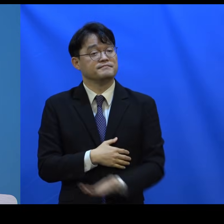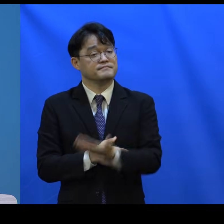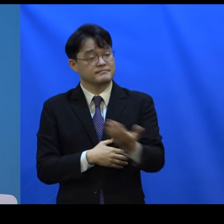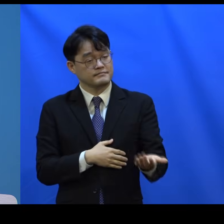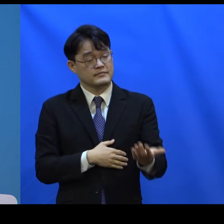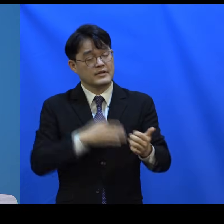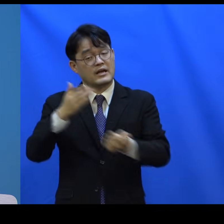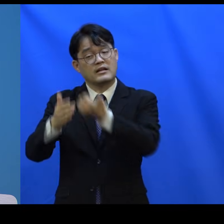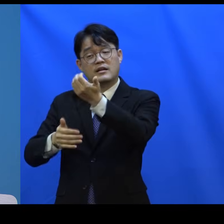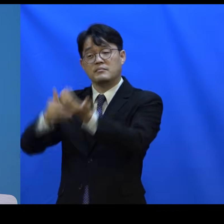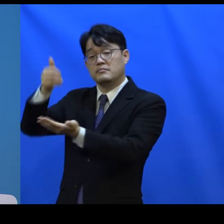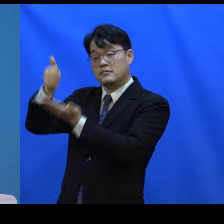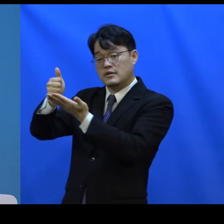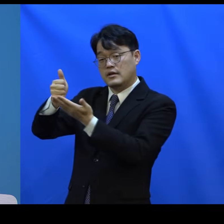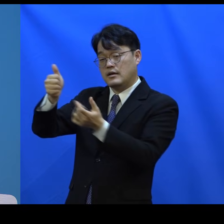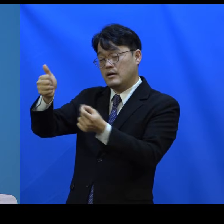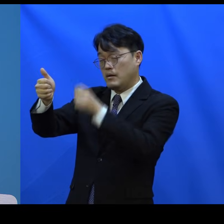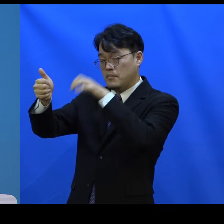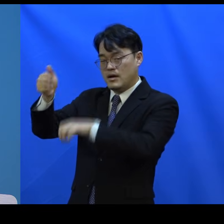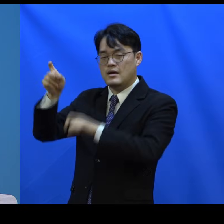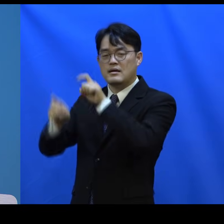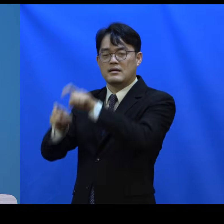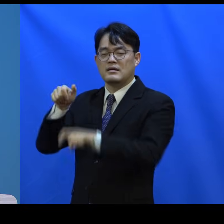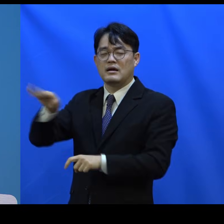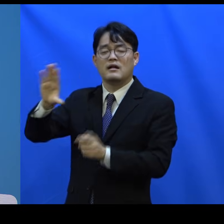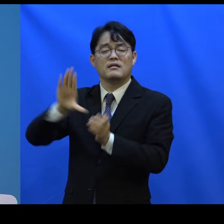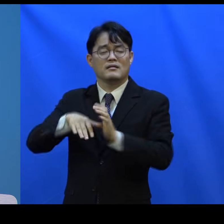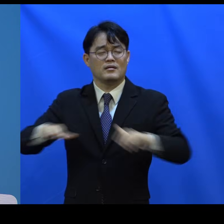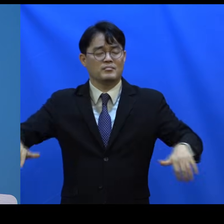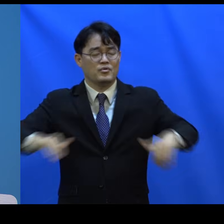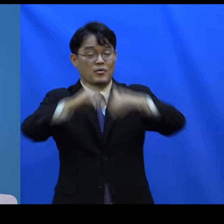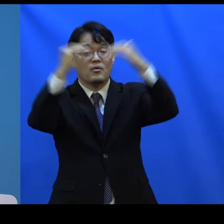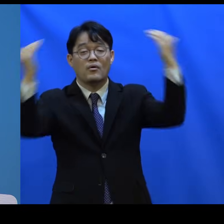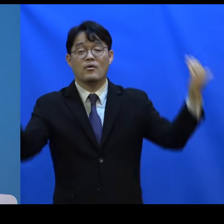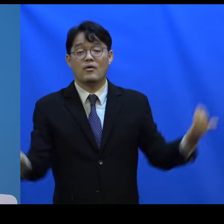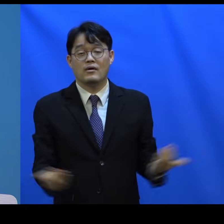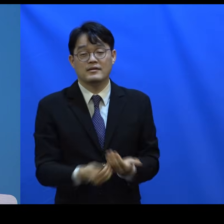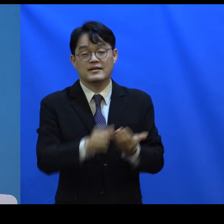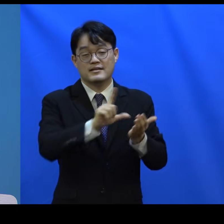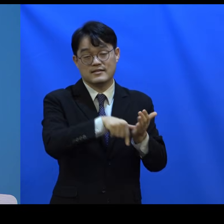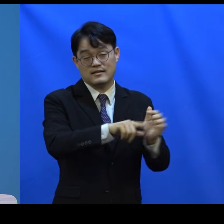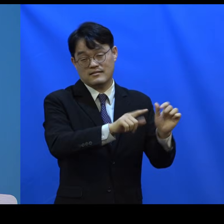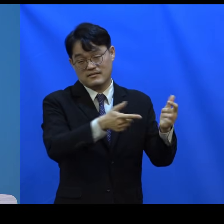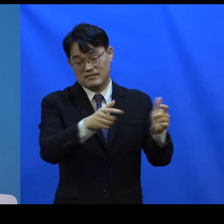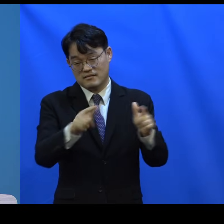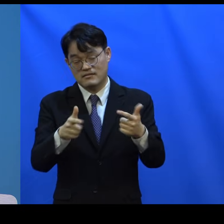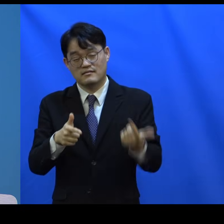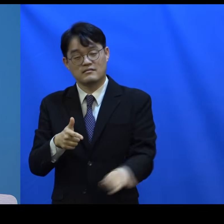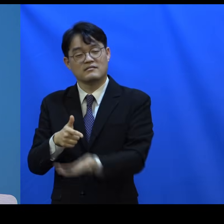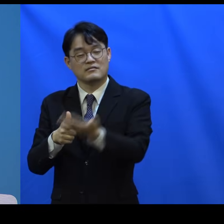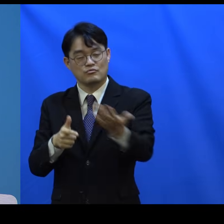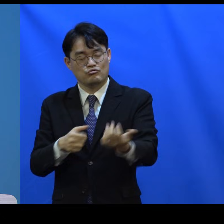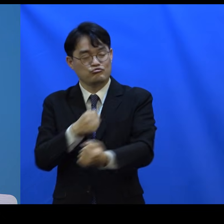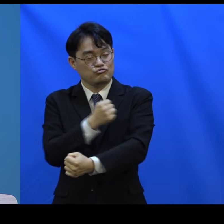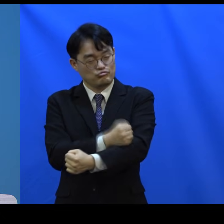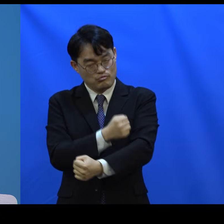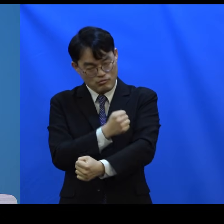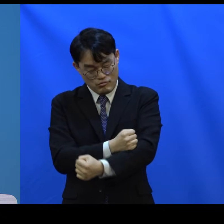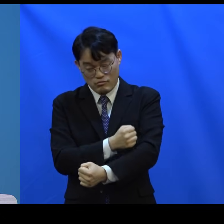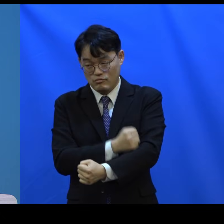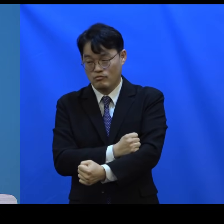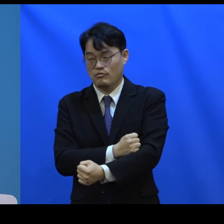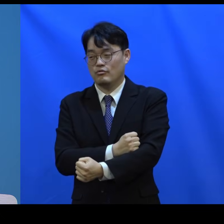하나님 앞에 나가고 모든 시간들 가운데 여러분들이 진정한 수고와 정성이 그 예배 안에 있어야